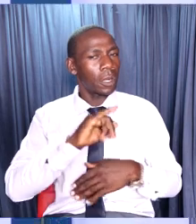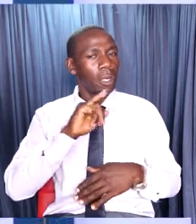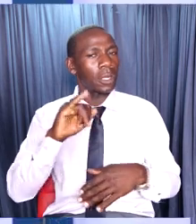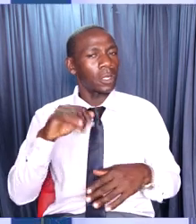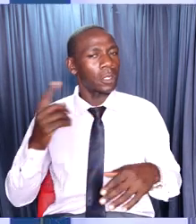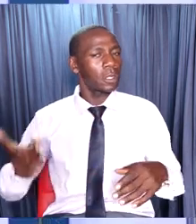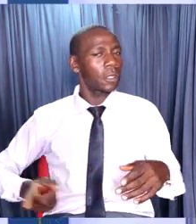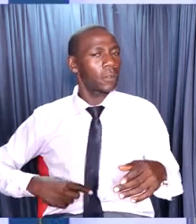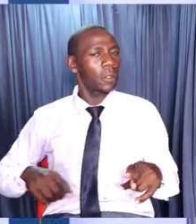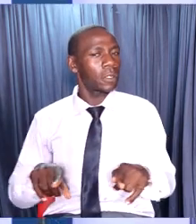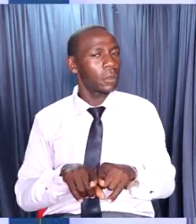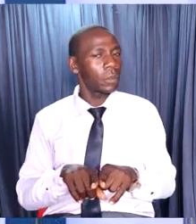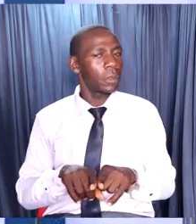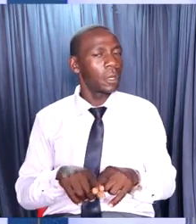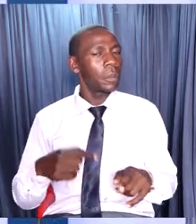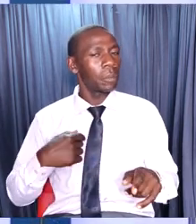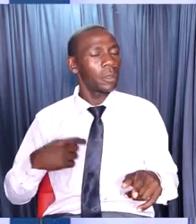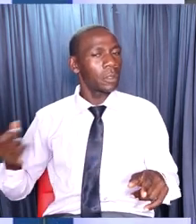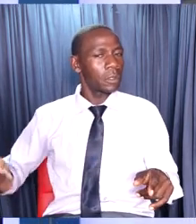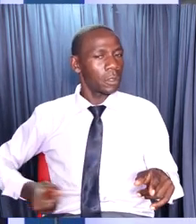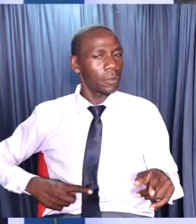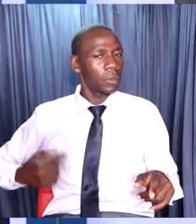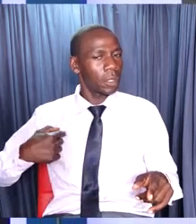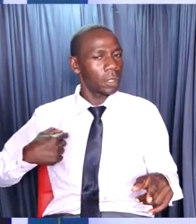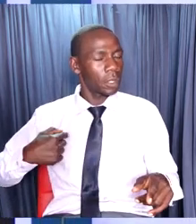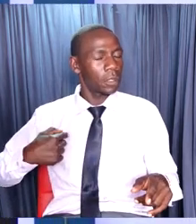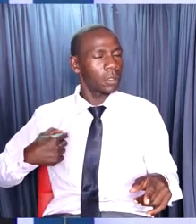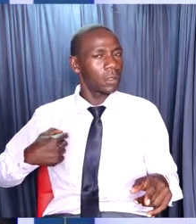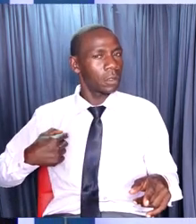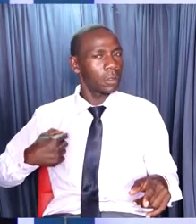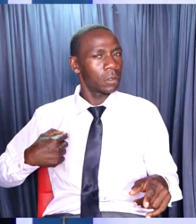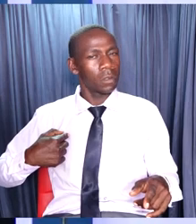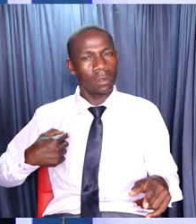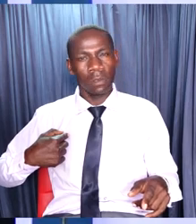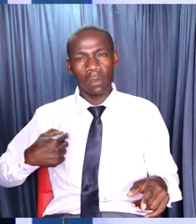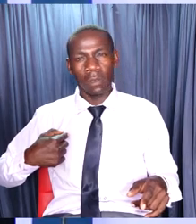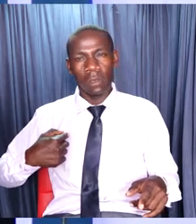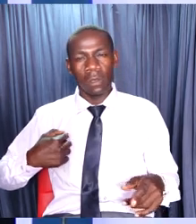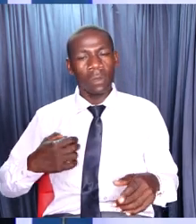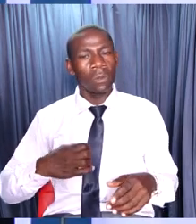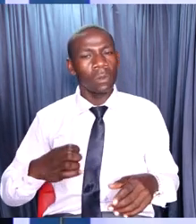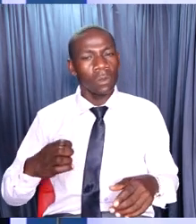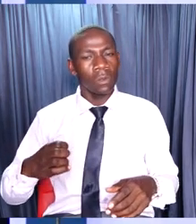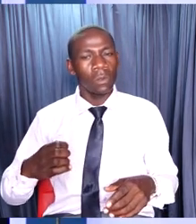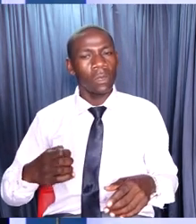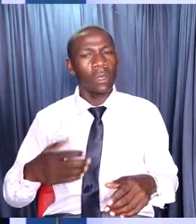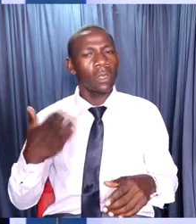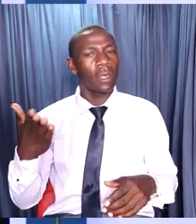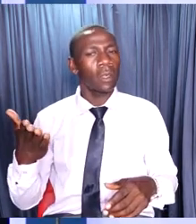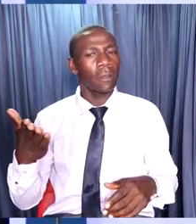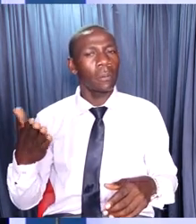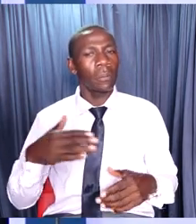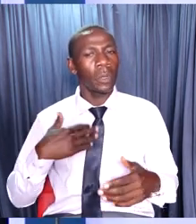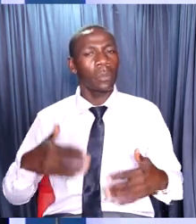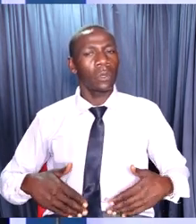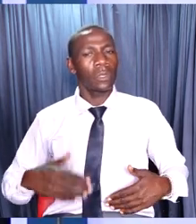Are you thinking about the satisfaction of your neighbor? Kama umeshiba. When you are full, utapiga hodi wenyewe huko. You will knock